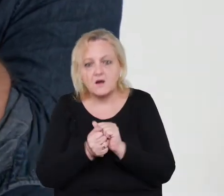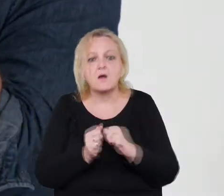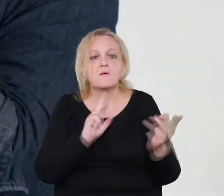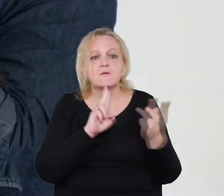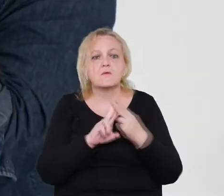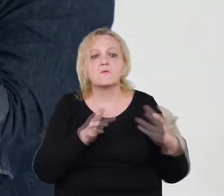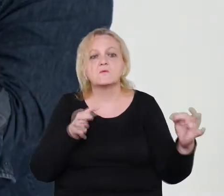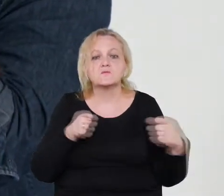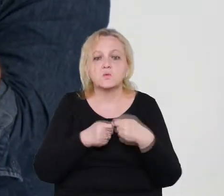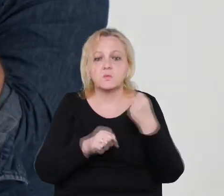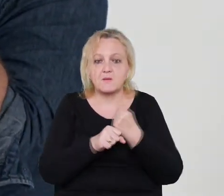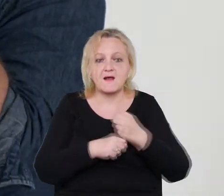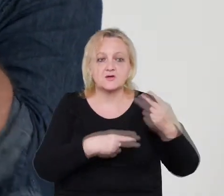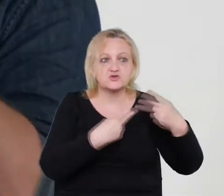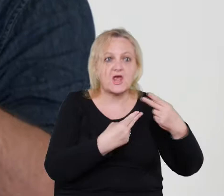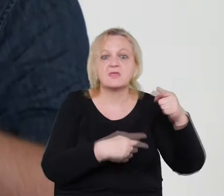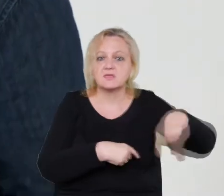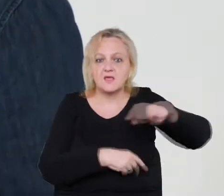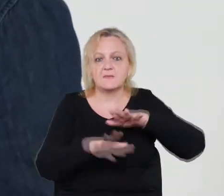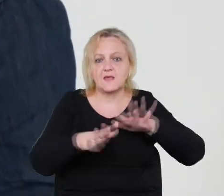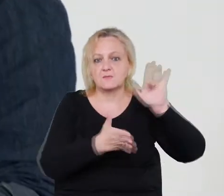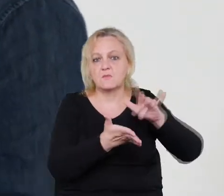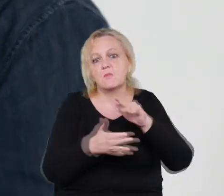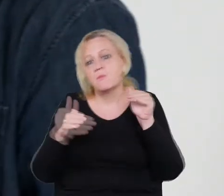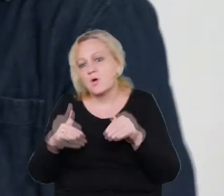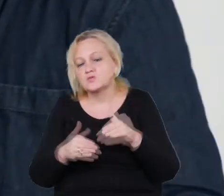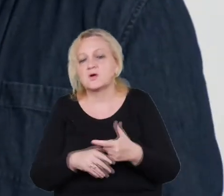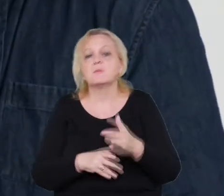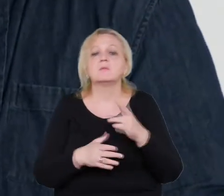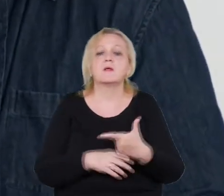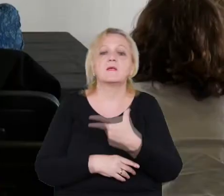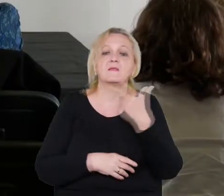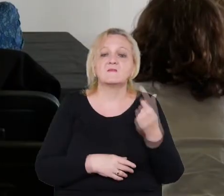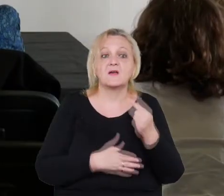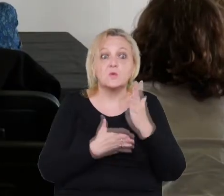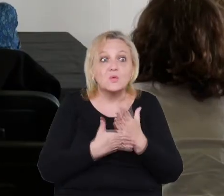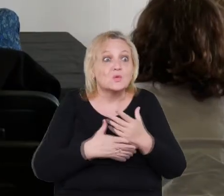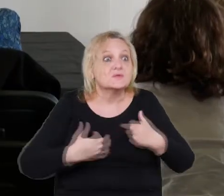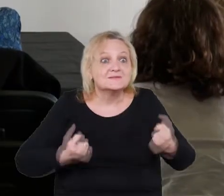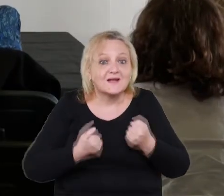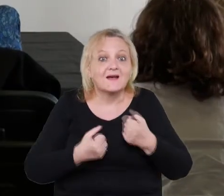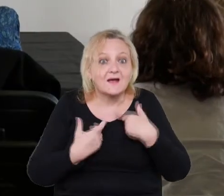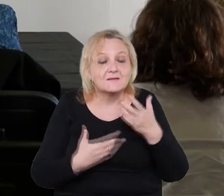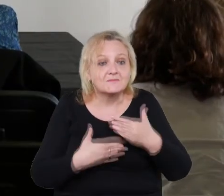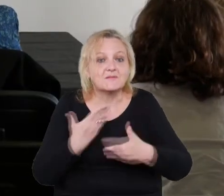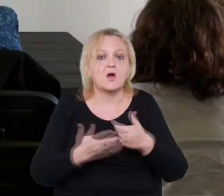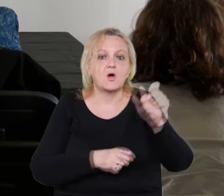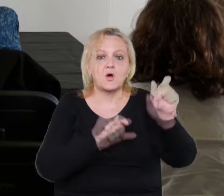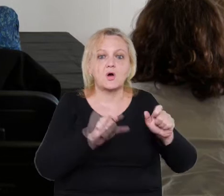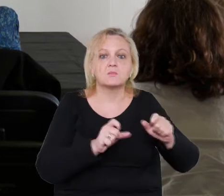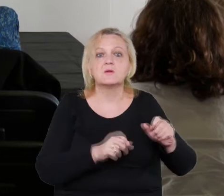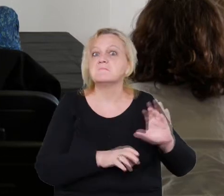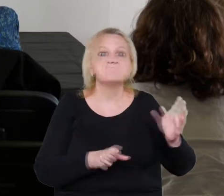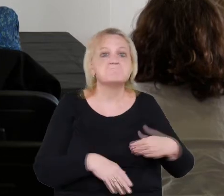współpracę z paroma dziennikarzami którzy są na miejscu ale mówię może bo już dwa dni temu prawie ustaliliśmy może wczoraj tak się składa że po kolei te osoby są